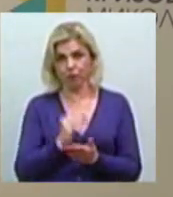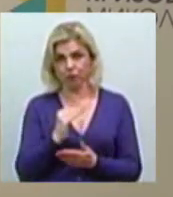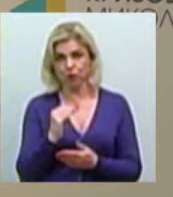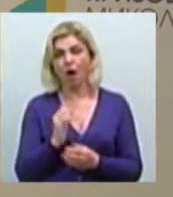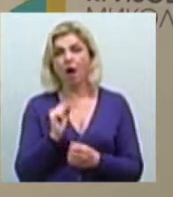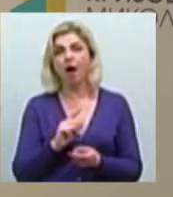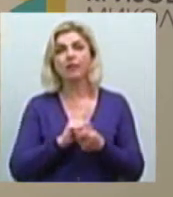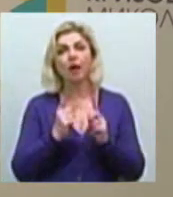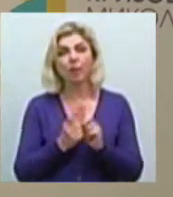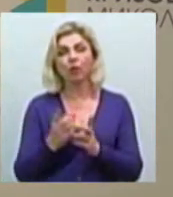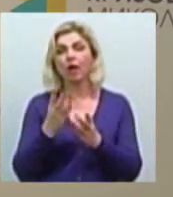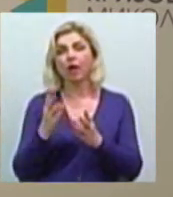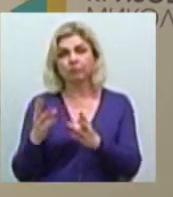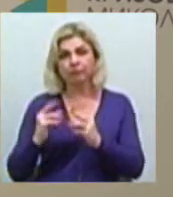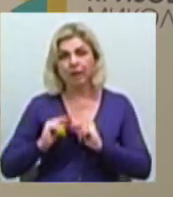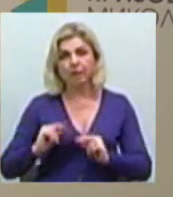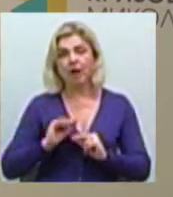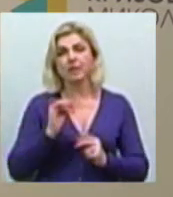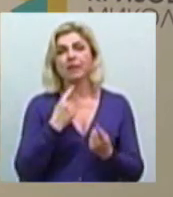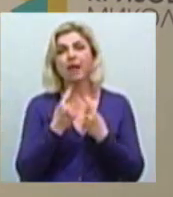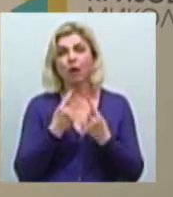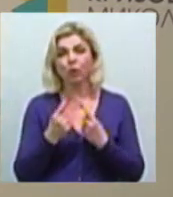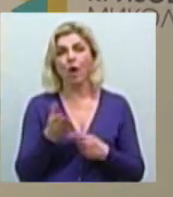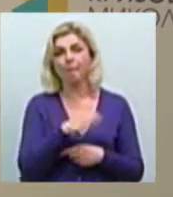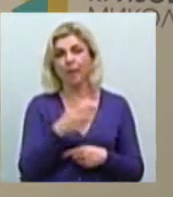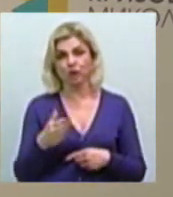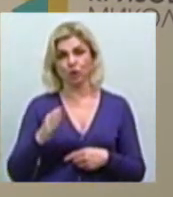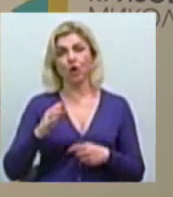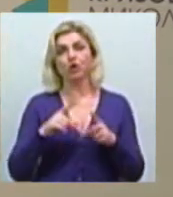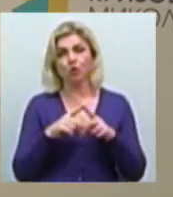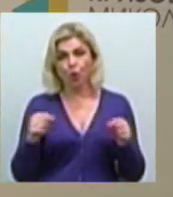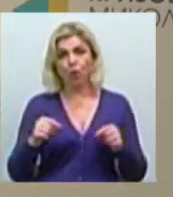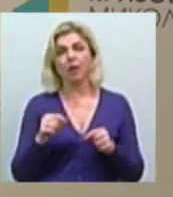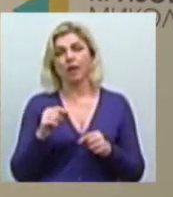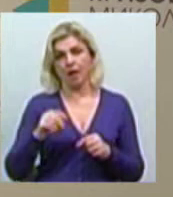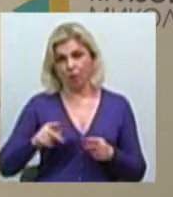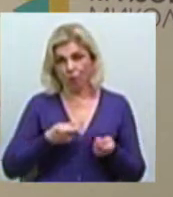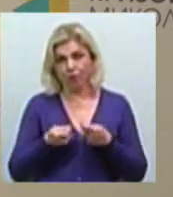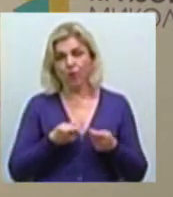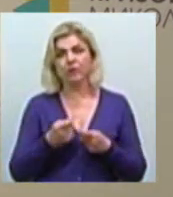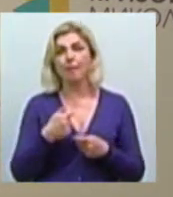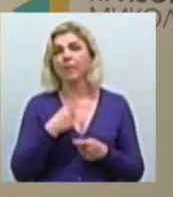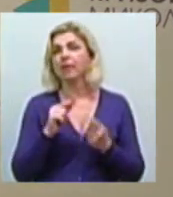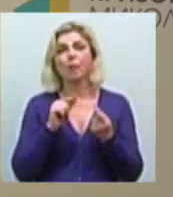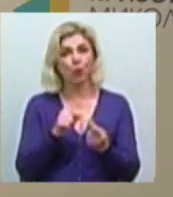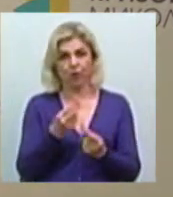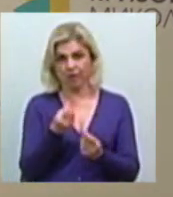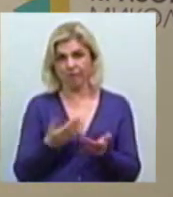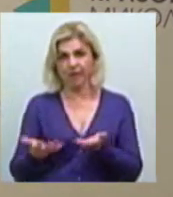діалог між школами та батьками, оскільки ми не проти благодійних внесків як таких, оскільки